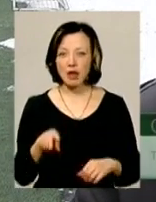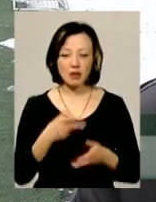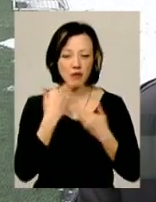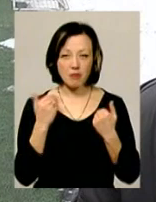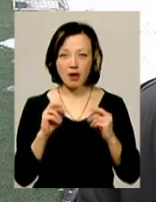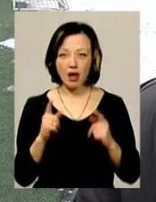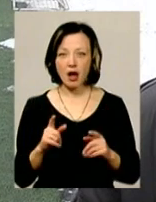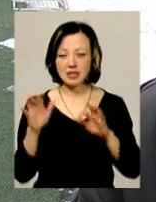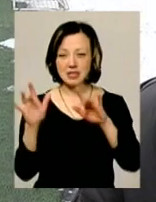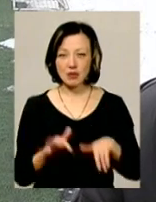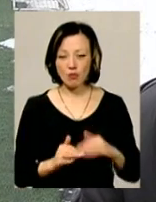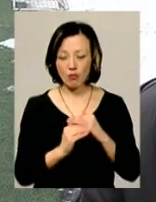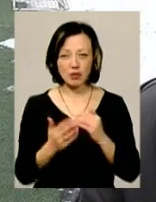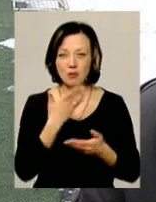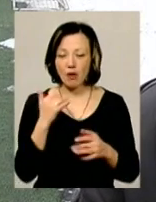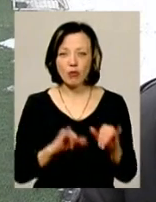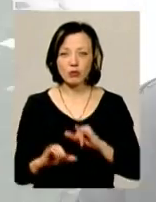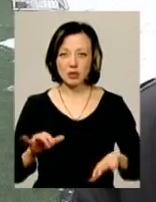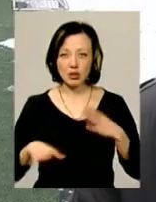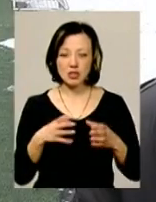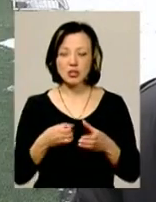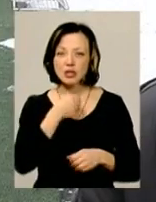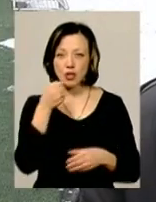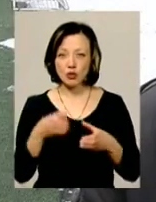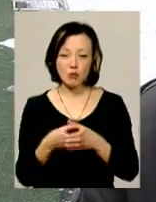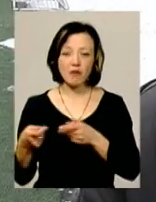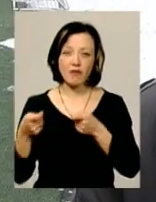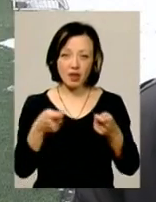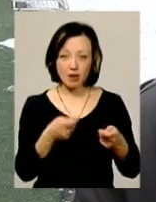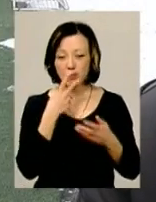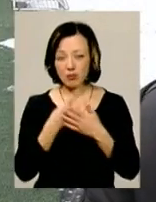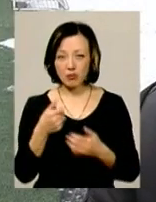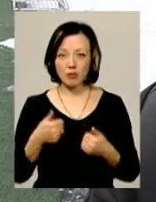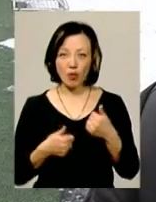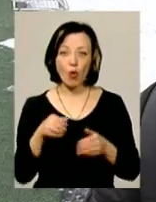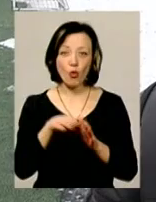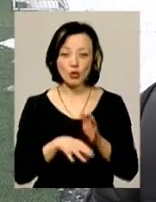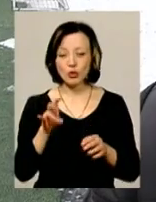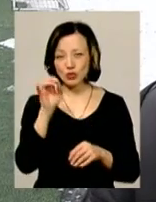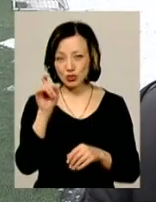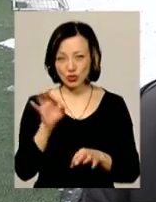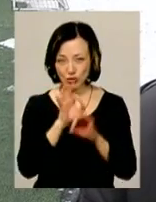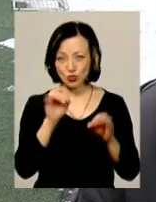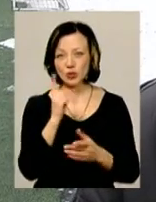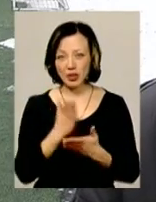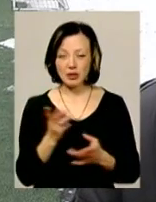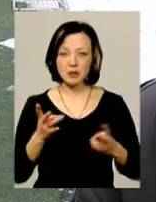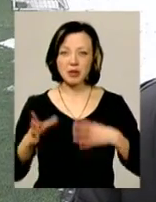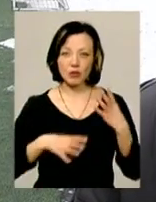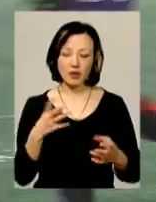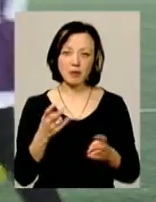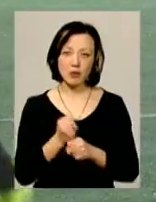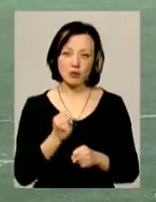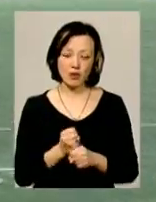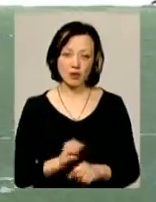грати, поле засніжене снігом, нема де тренуватися, це старша група. Виїхали, трошки побралися, думав, може буде навіть хуже, але що є, то є, треба тренуватися, треба працювати